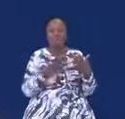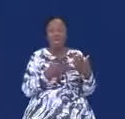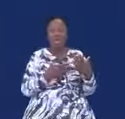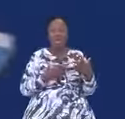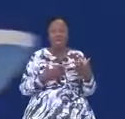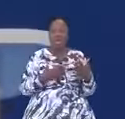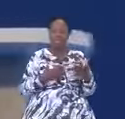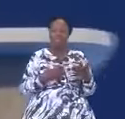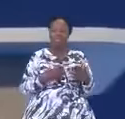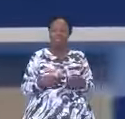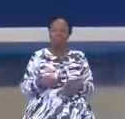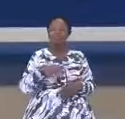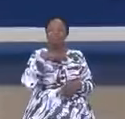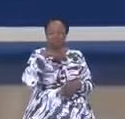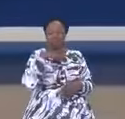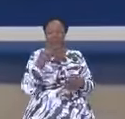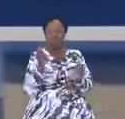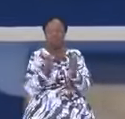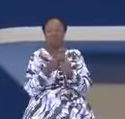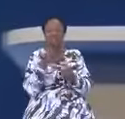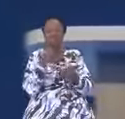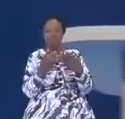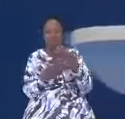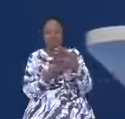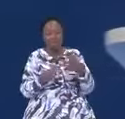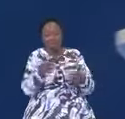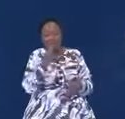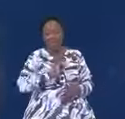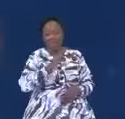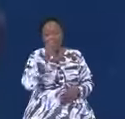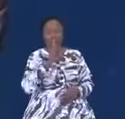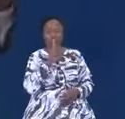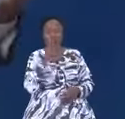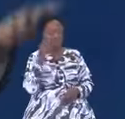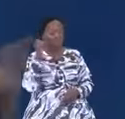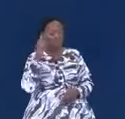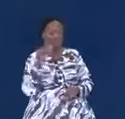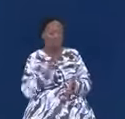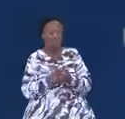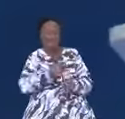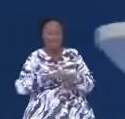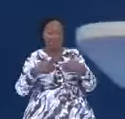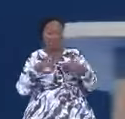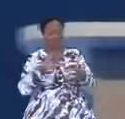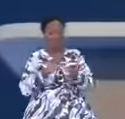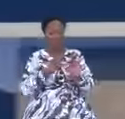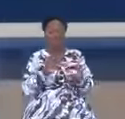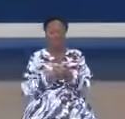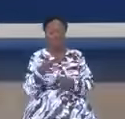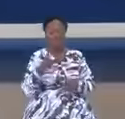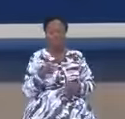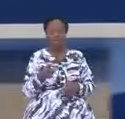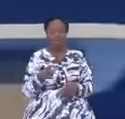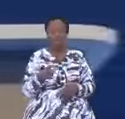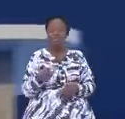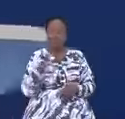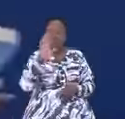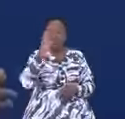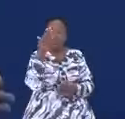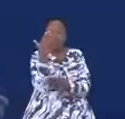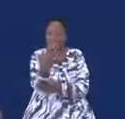je suis que vous comprenez cela j'ai pas besoin de vous expliquer ça vos mains souillées